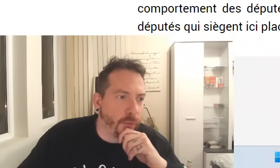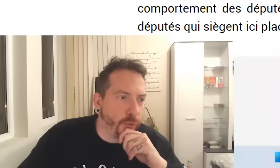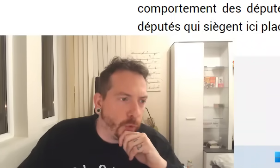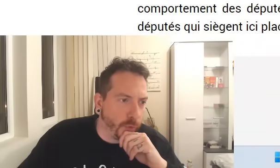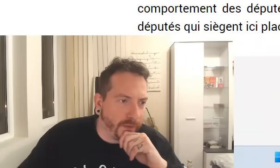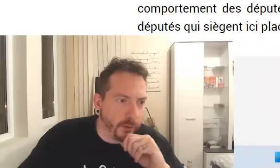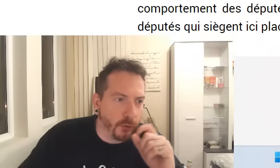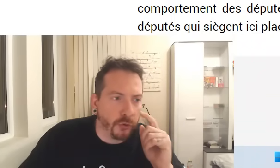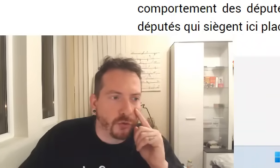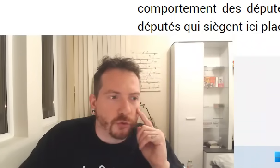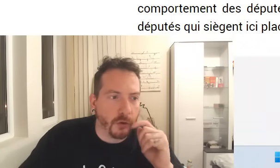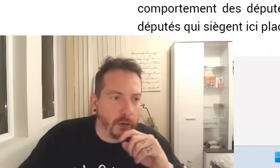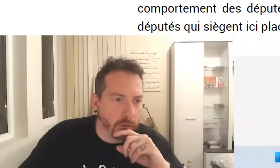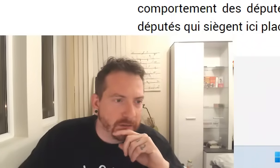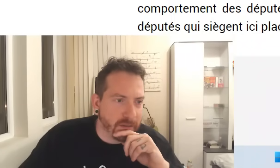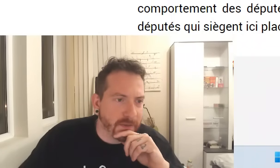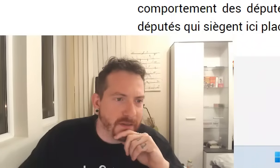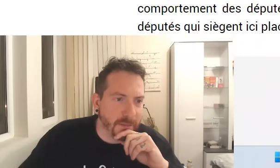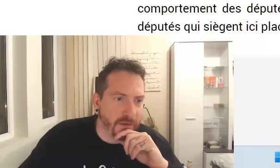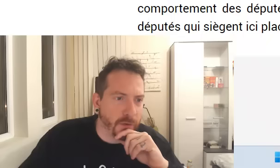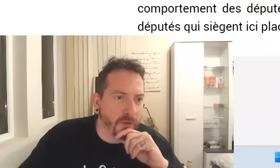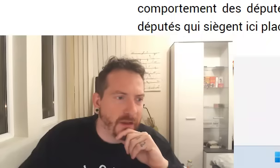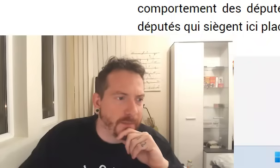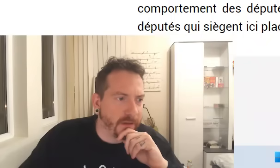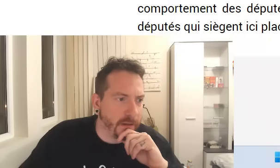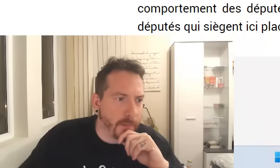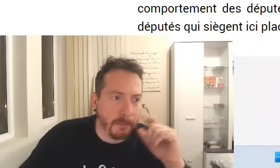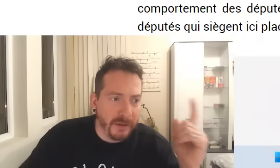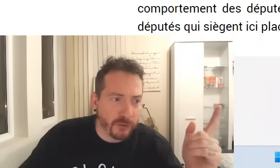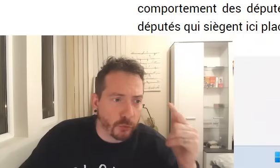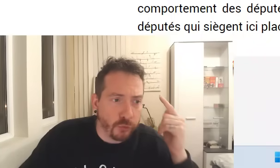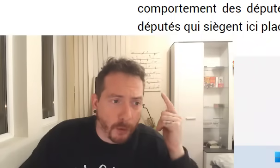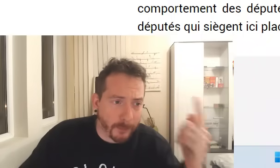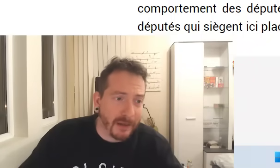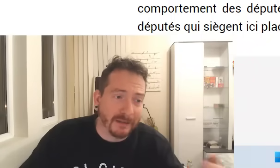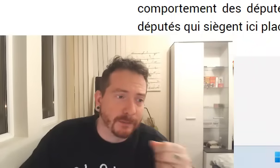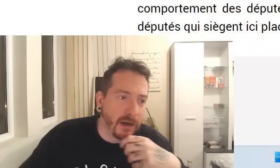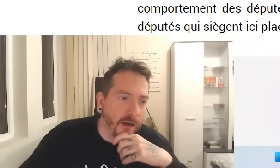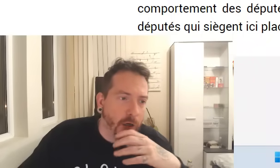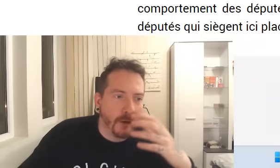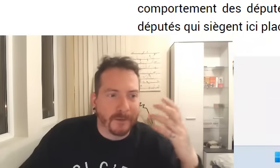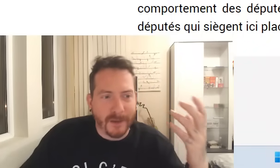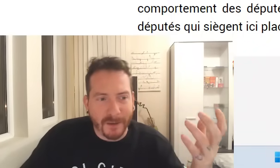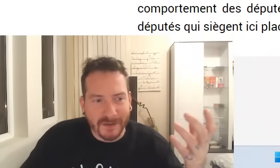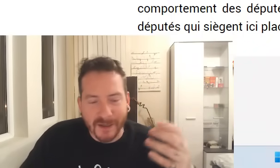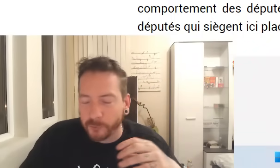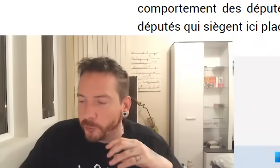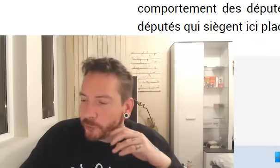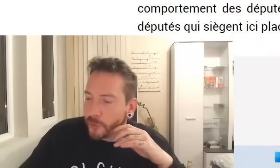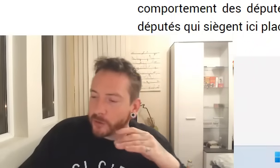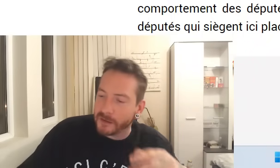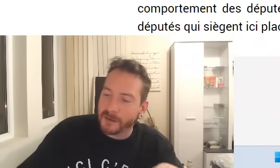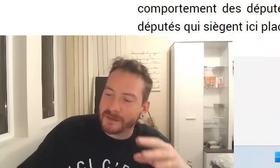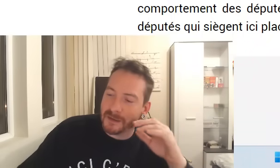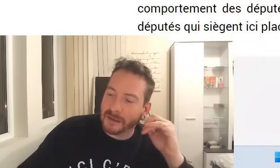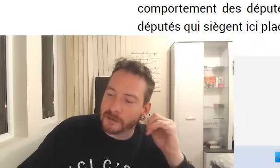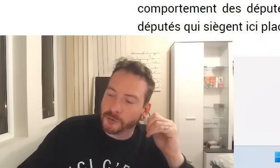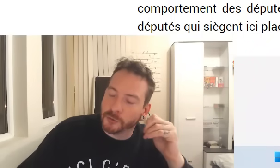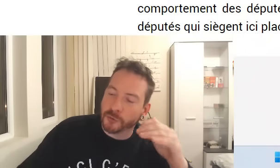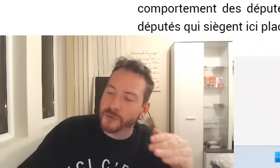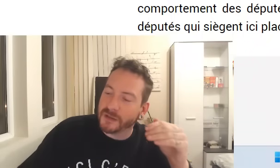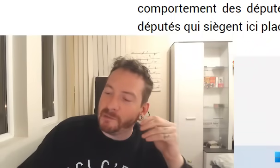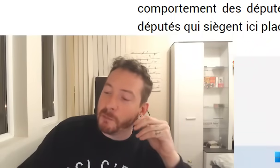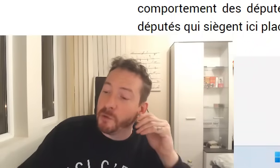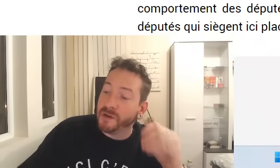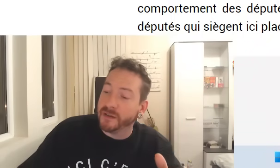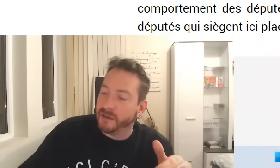berger à Bruno reeteillo sur l'antisémitisme et les violences à Amsterdam mais surtout en plein débat Sébastien de Logu alors Sébastien de